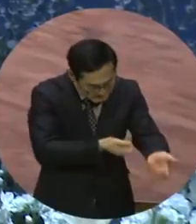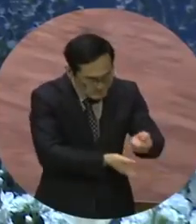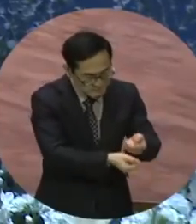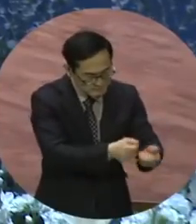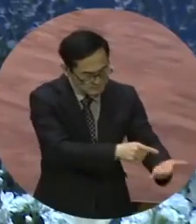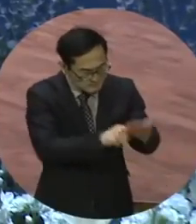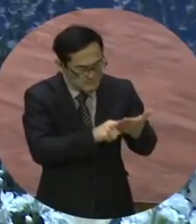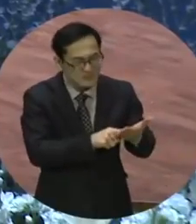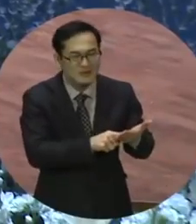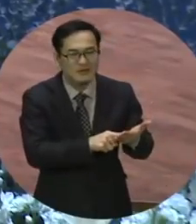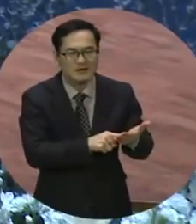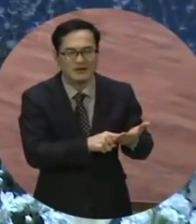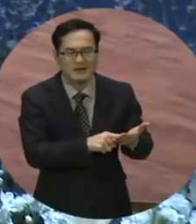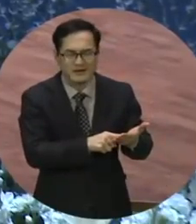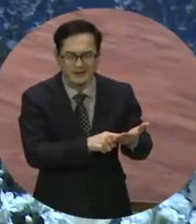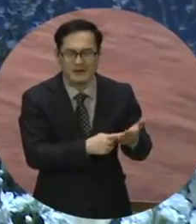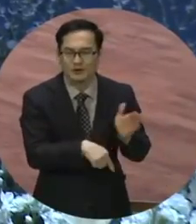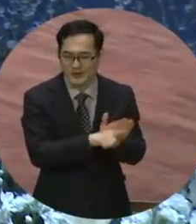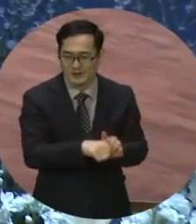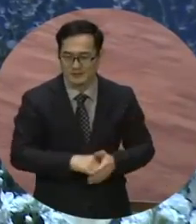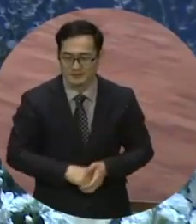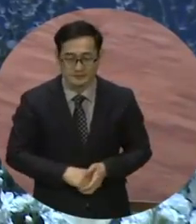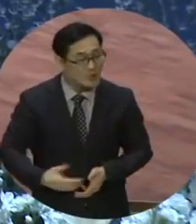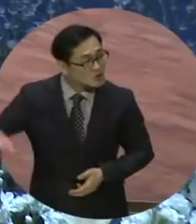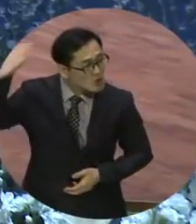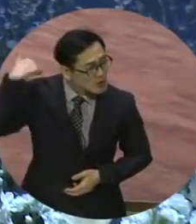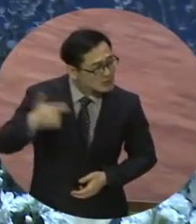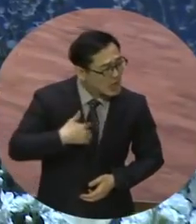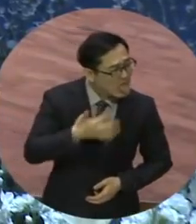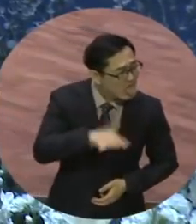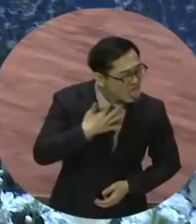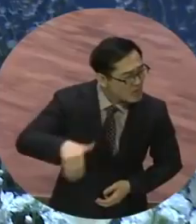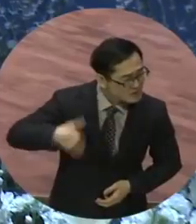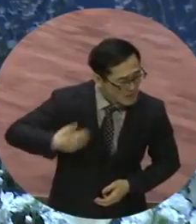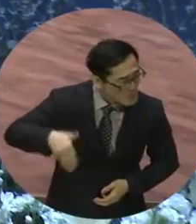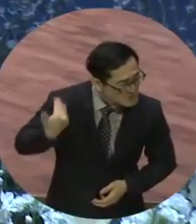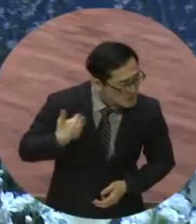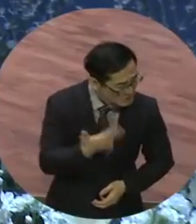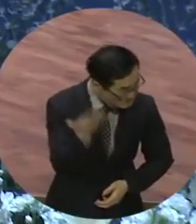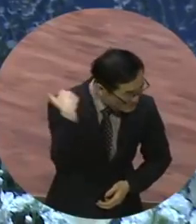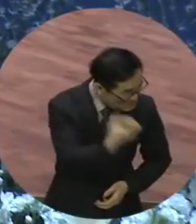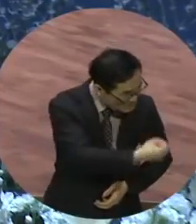너 왜 그때 나를 부인했느냐라고 따지지 않았어요.